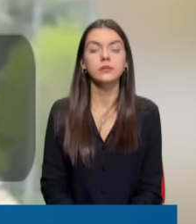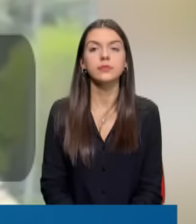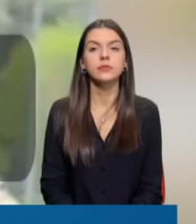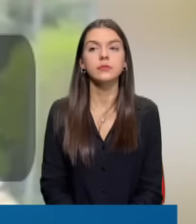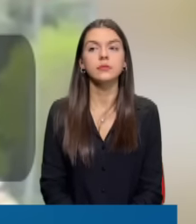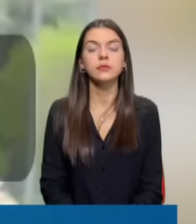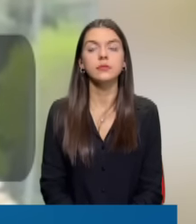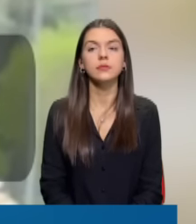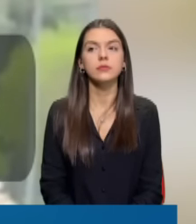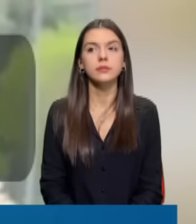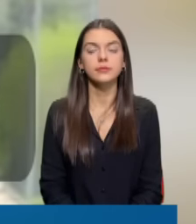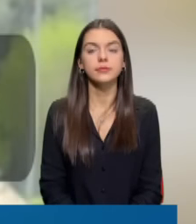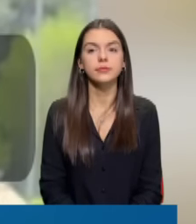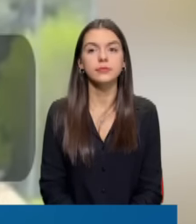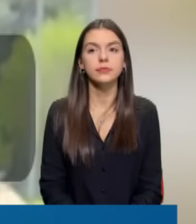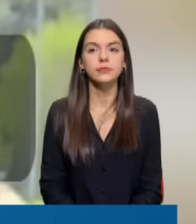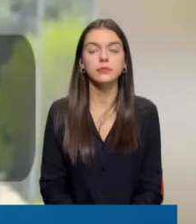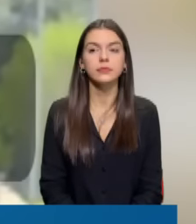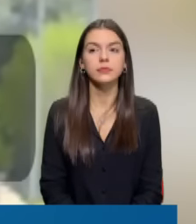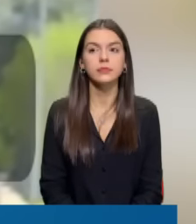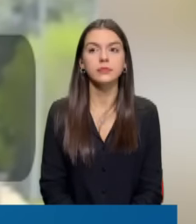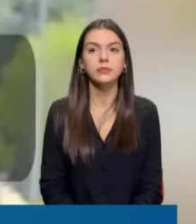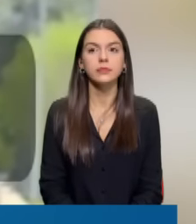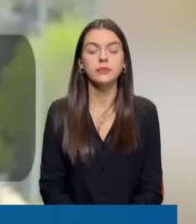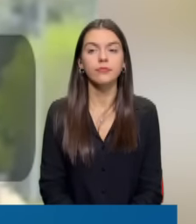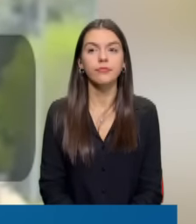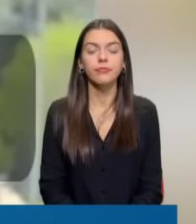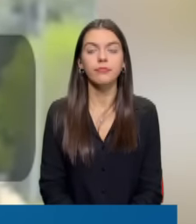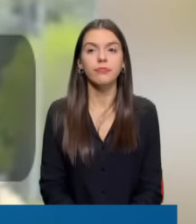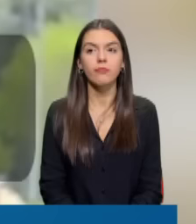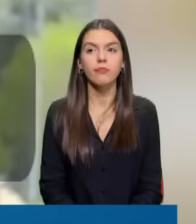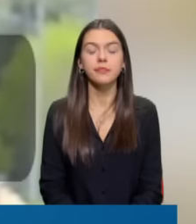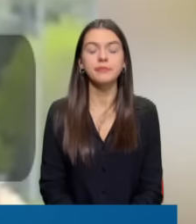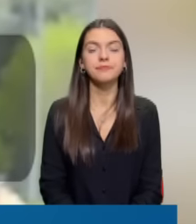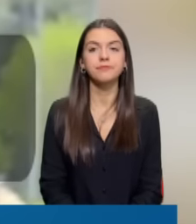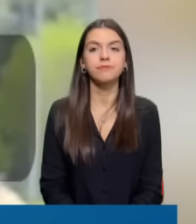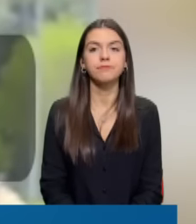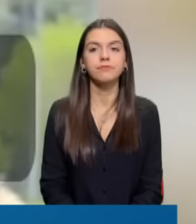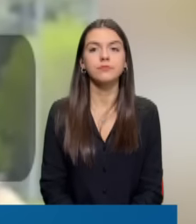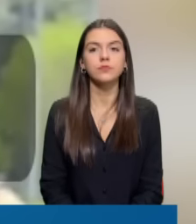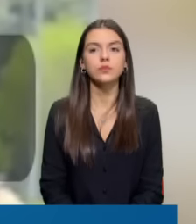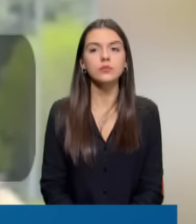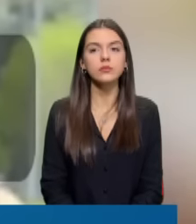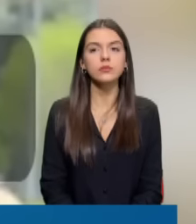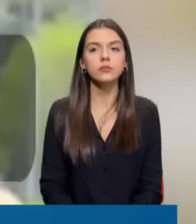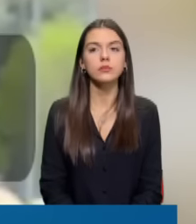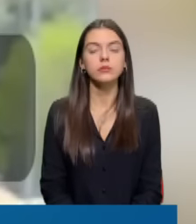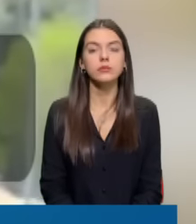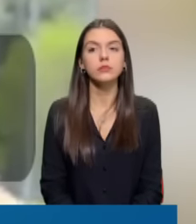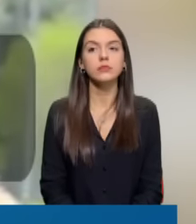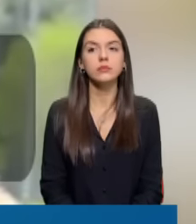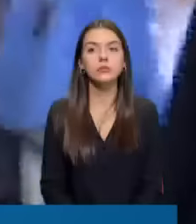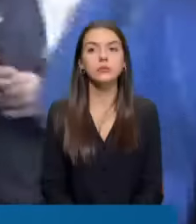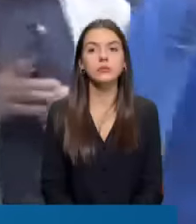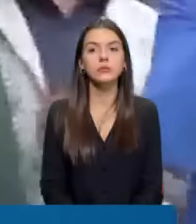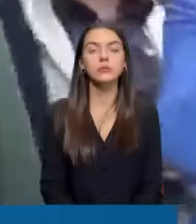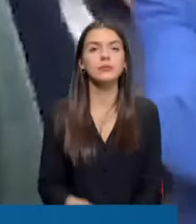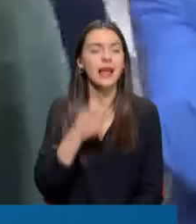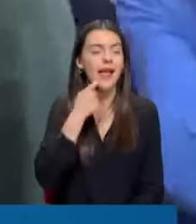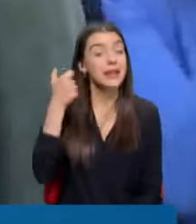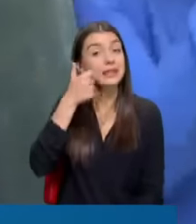meşruiyet kılıfları hazırlayacaksınız öyle mi? İsrail'i şımartan bu ticari anlaşmalardır. İsrail'i şımartan bu askeri anlaşmalardır.